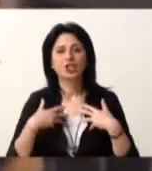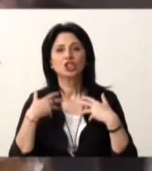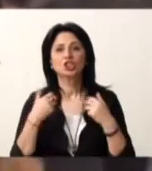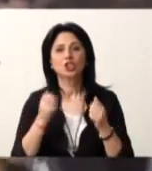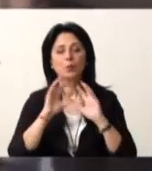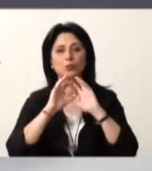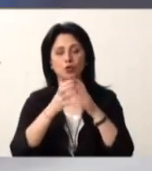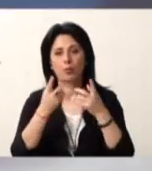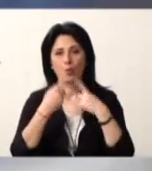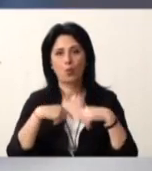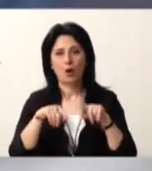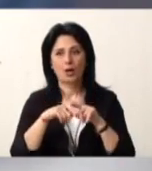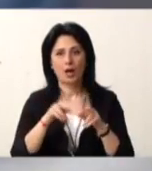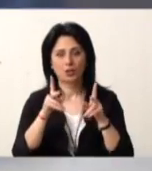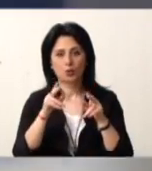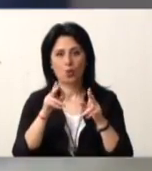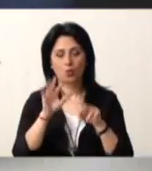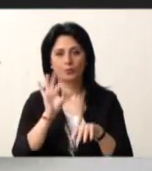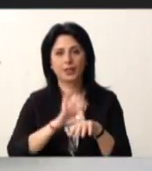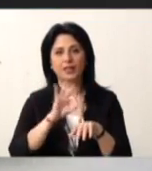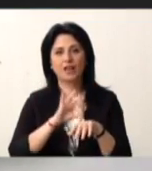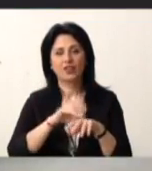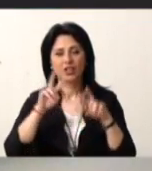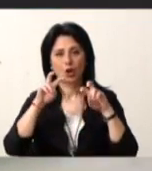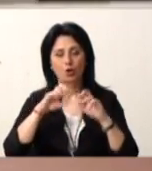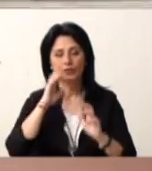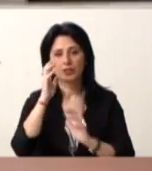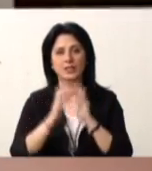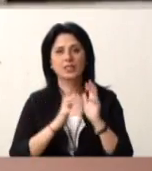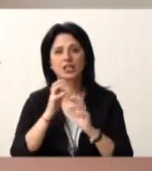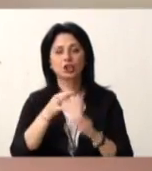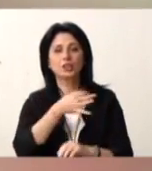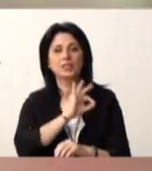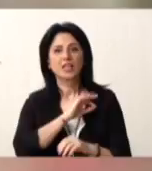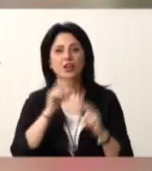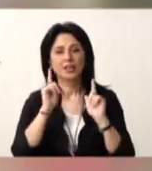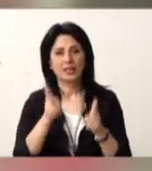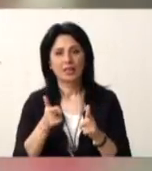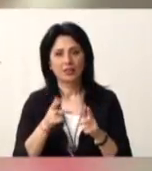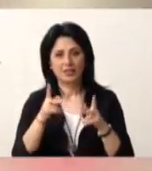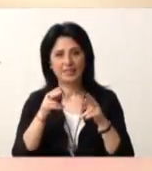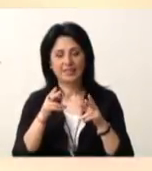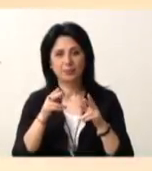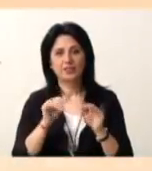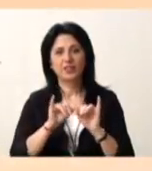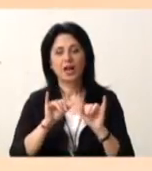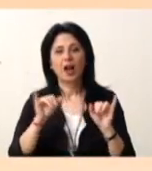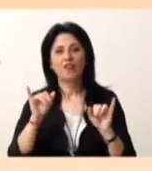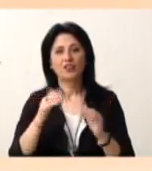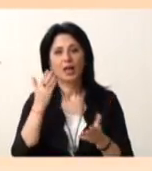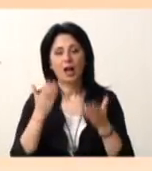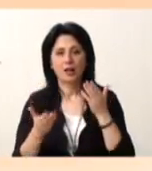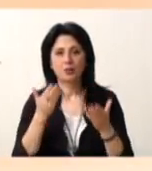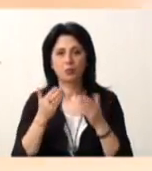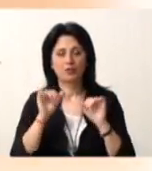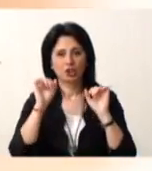ჯანმრთელობის მსოფლიო ორგანიზაციის ონკოლოგიური დაავადებების კვლევის საერთაშორისო სააგენტოს თანახმად, სიმსივნის განვითარების